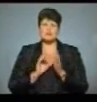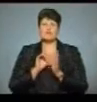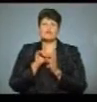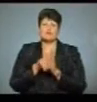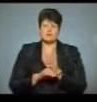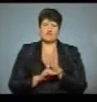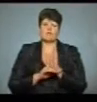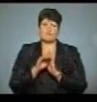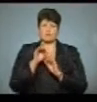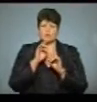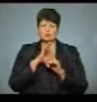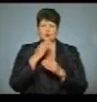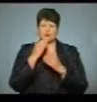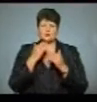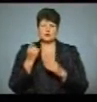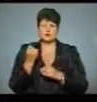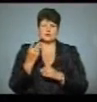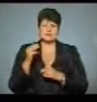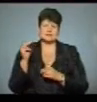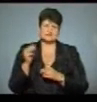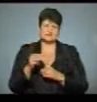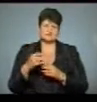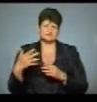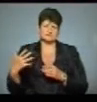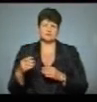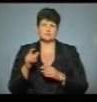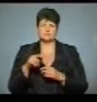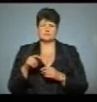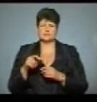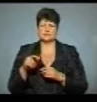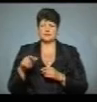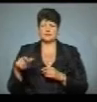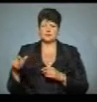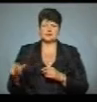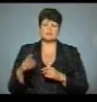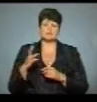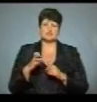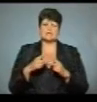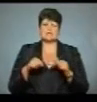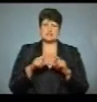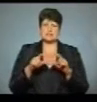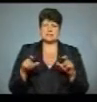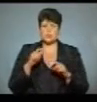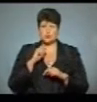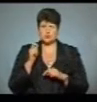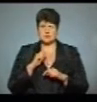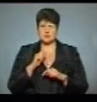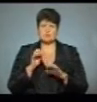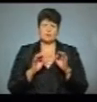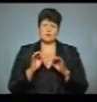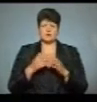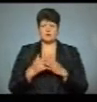опитано 11 629 виборців на 300 дільницях України. Похибка дослідження не